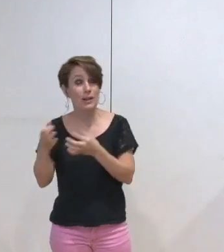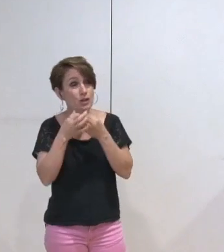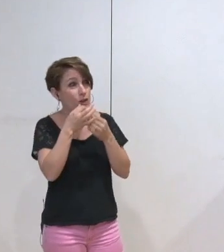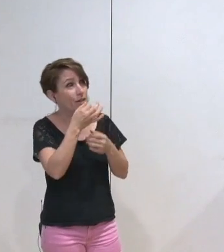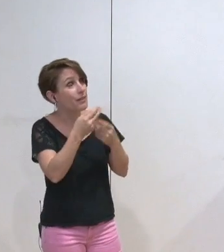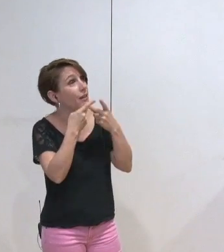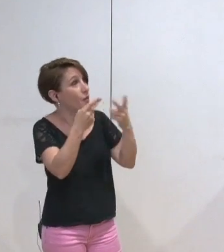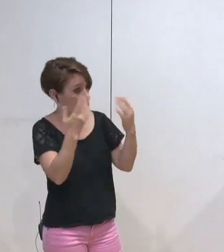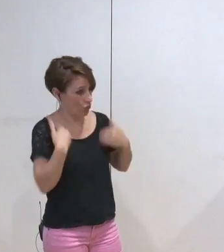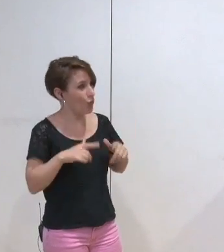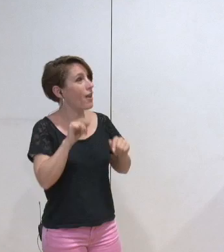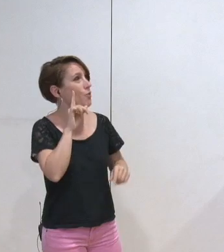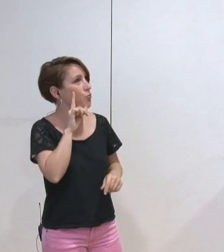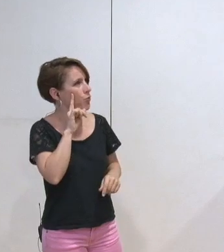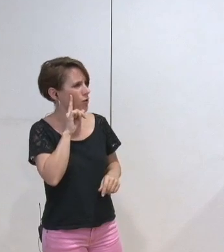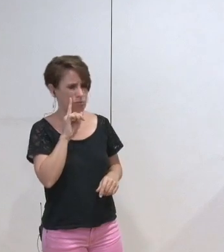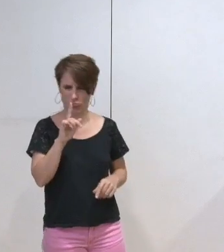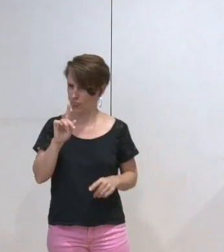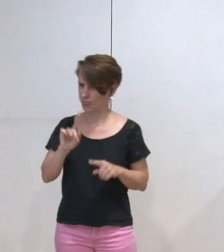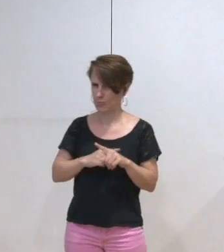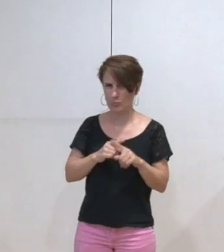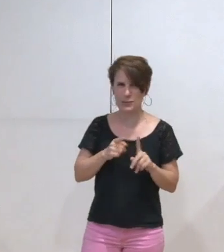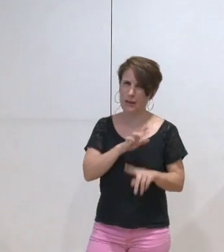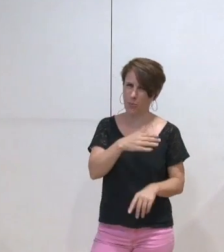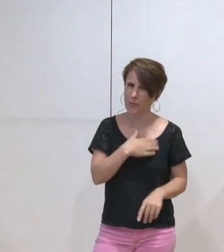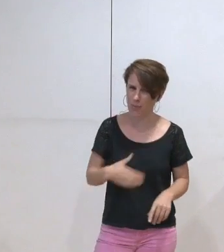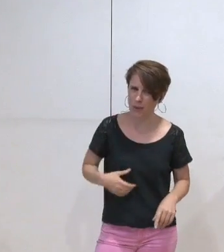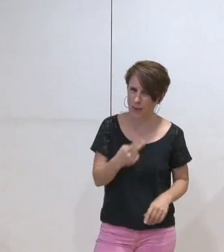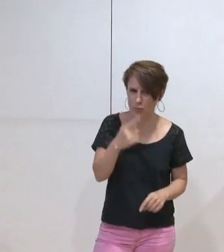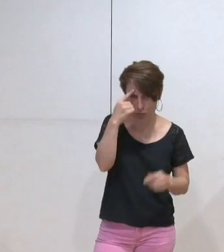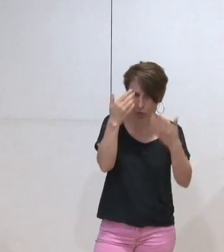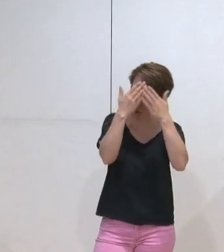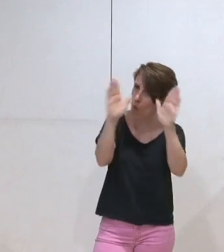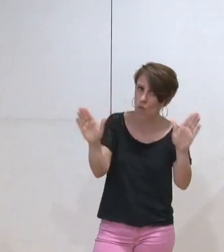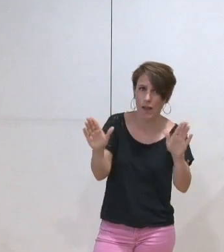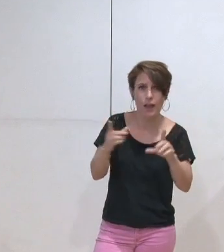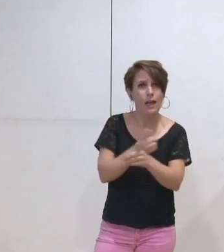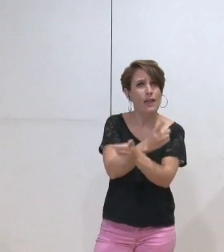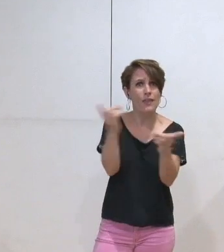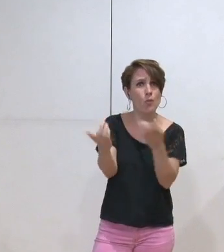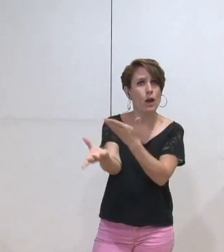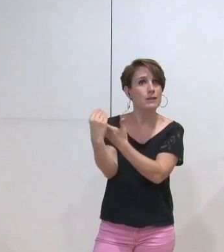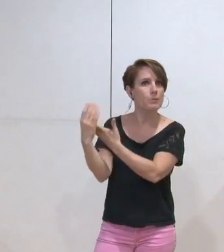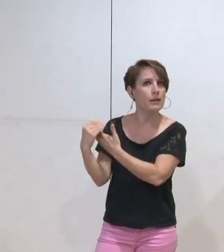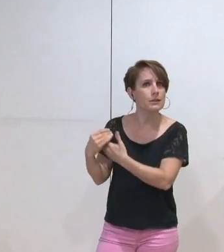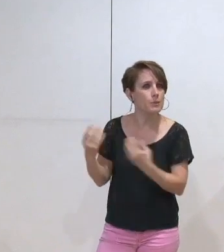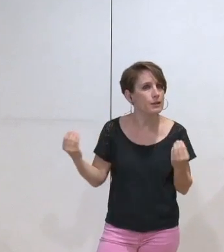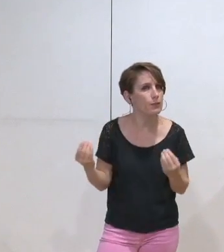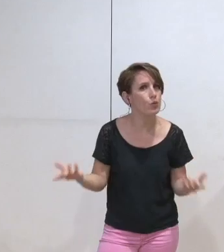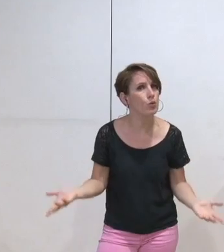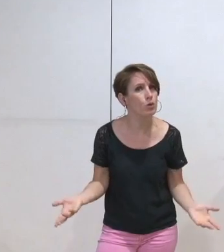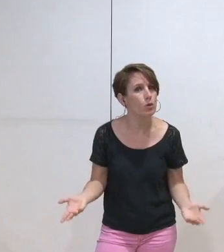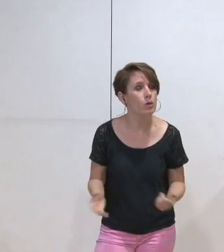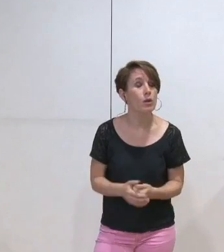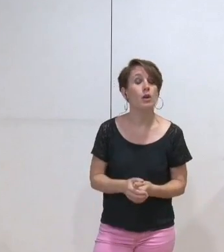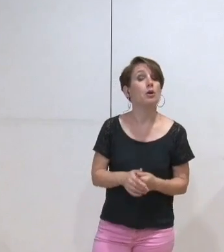pte blanche à l'entrée surprenant pour votre municipalité qui se veut tant adepte de la démocratie participative ainsi aucun